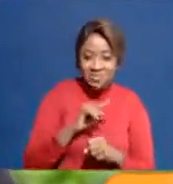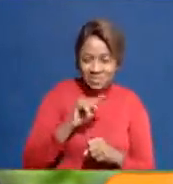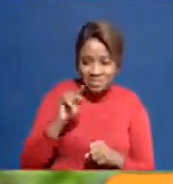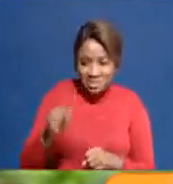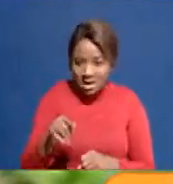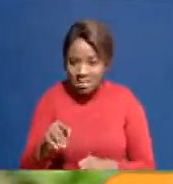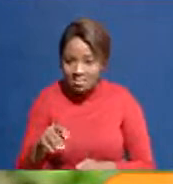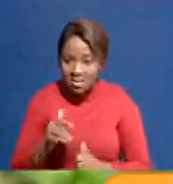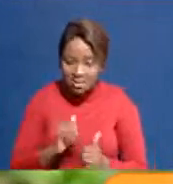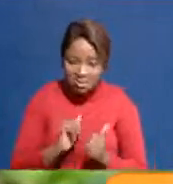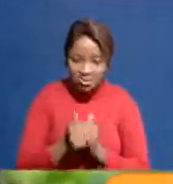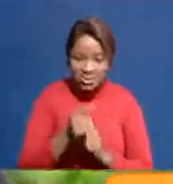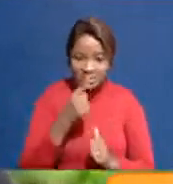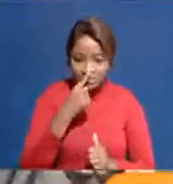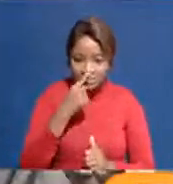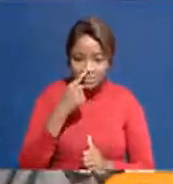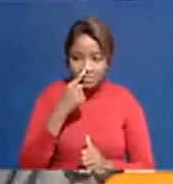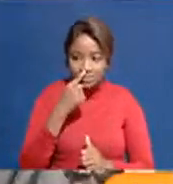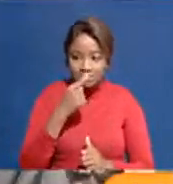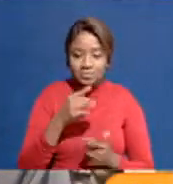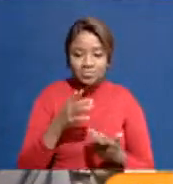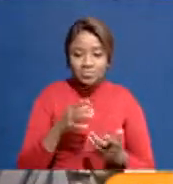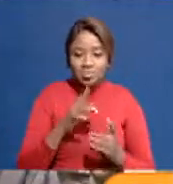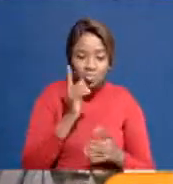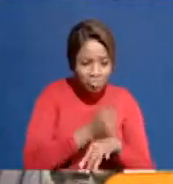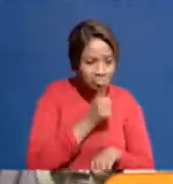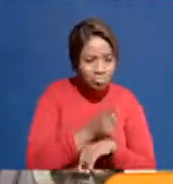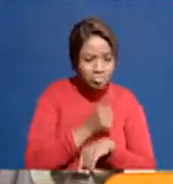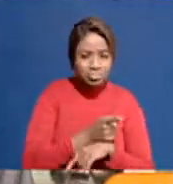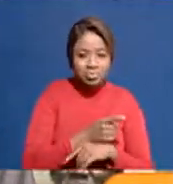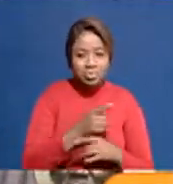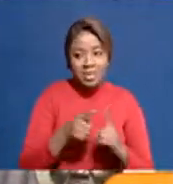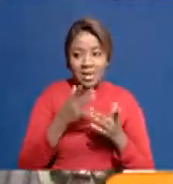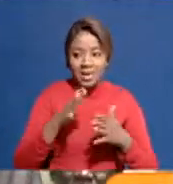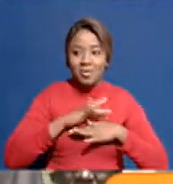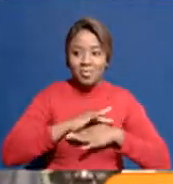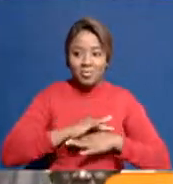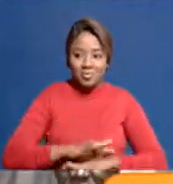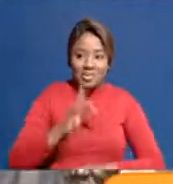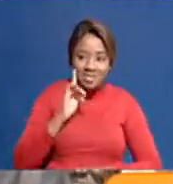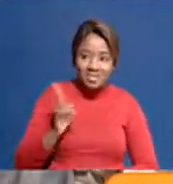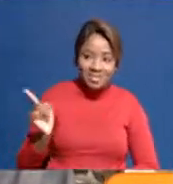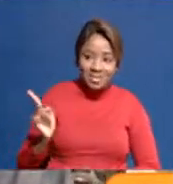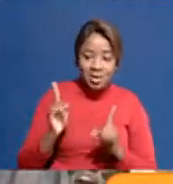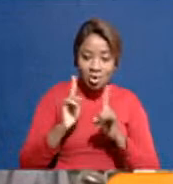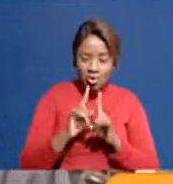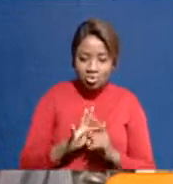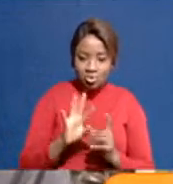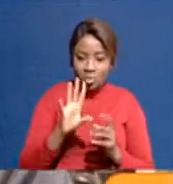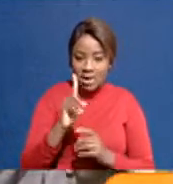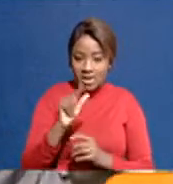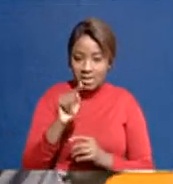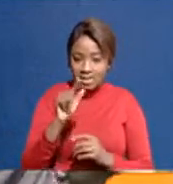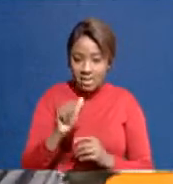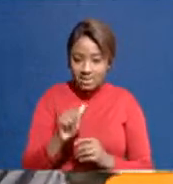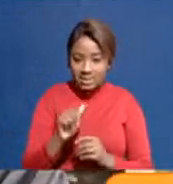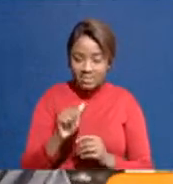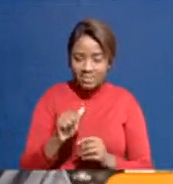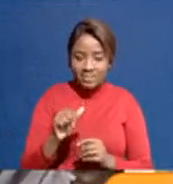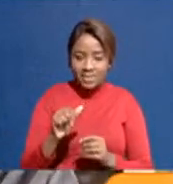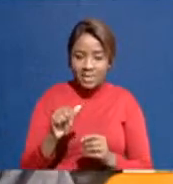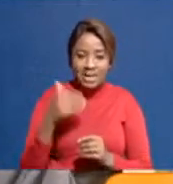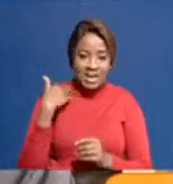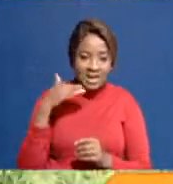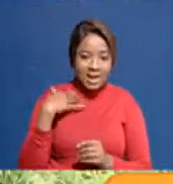akuja akipita kwangu, so amepumzika. Hata kwa data crime yetu tulikuwa tumebrand ye